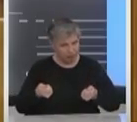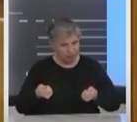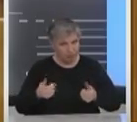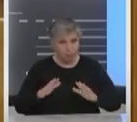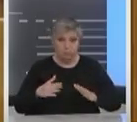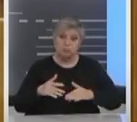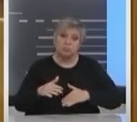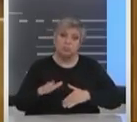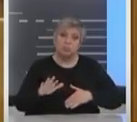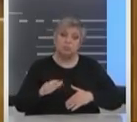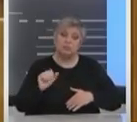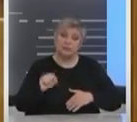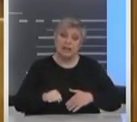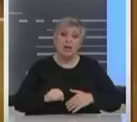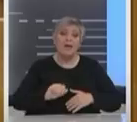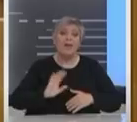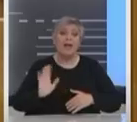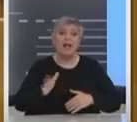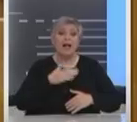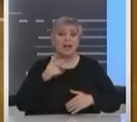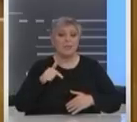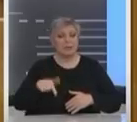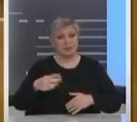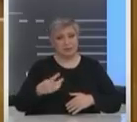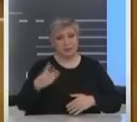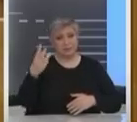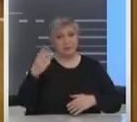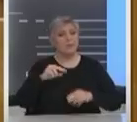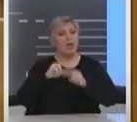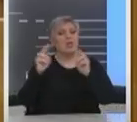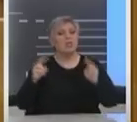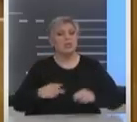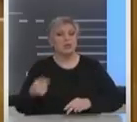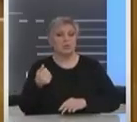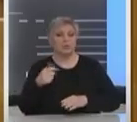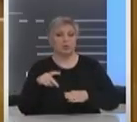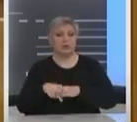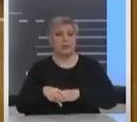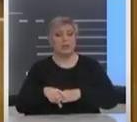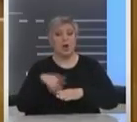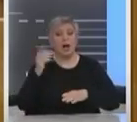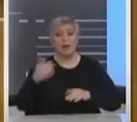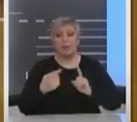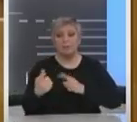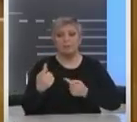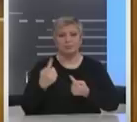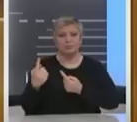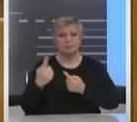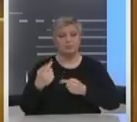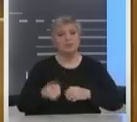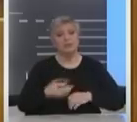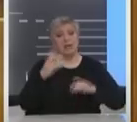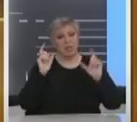Πώς? Εάν στο τραπέζι των διαπραγματεύσεων απέναντι από το Διεθνές Νομισματικό Ταμείο καθόταν η Νέα Δημοκρατία. Τότε,